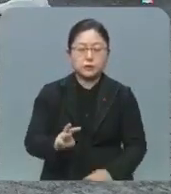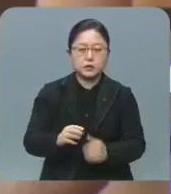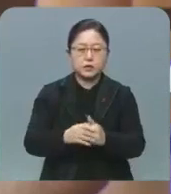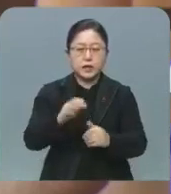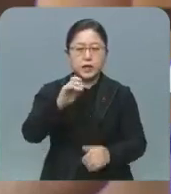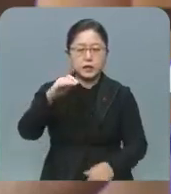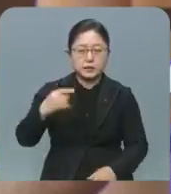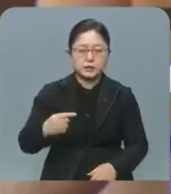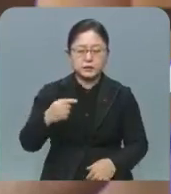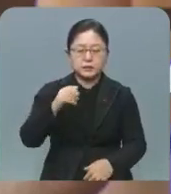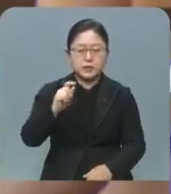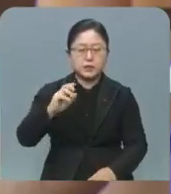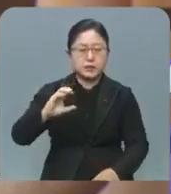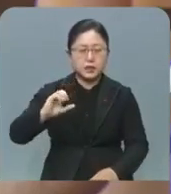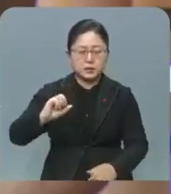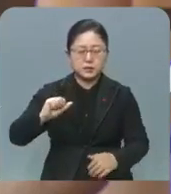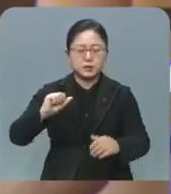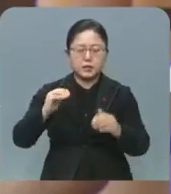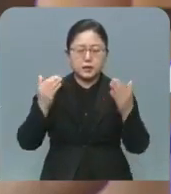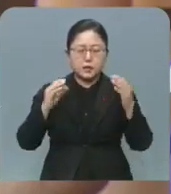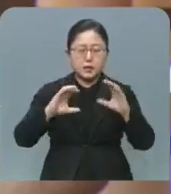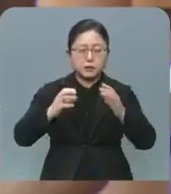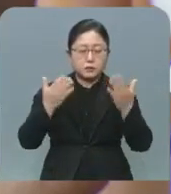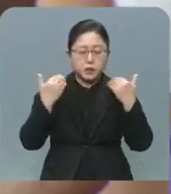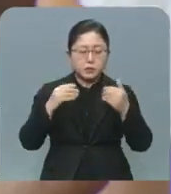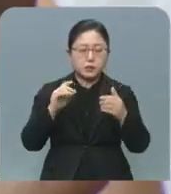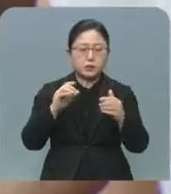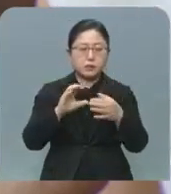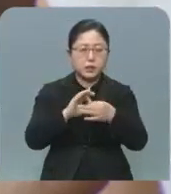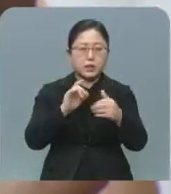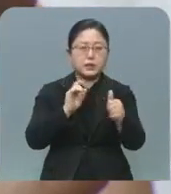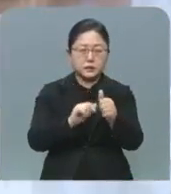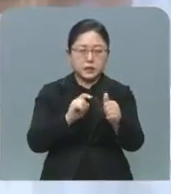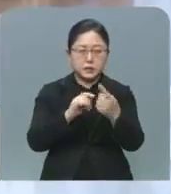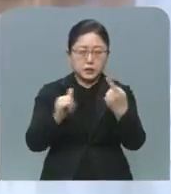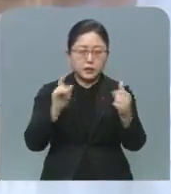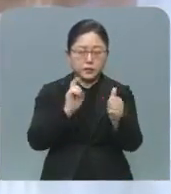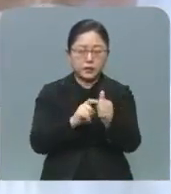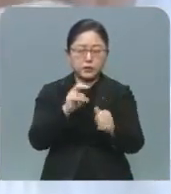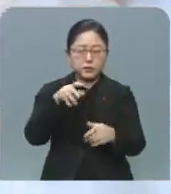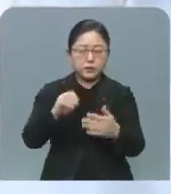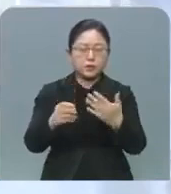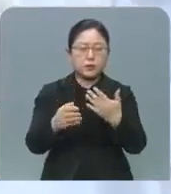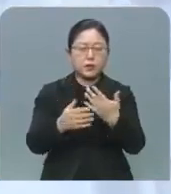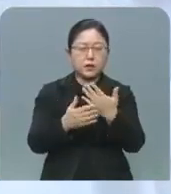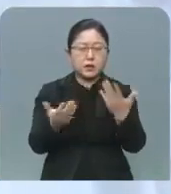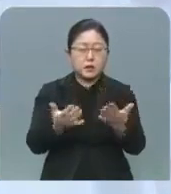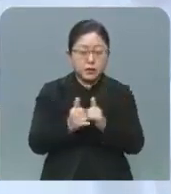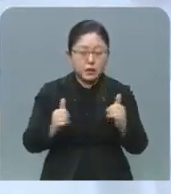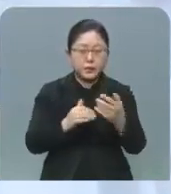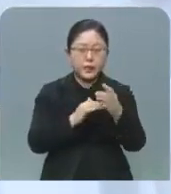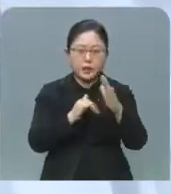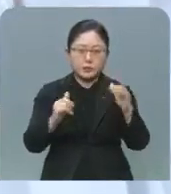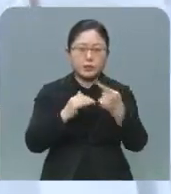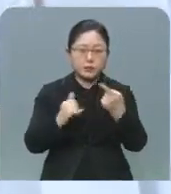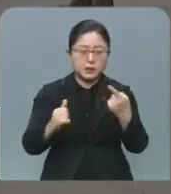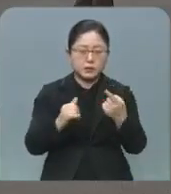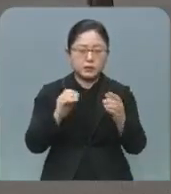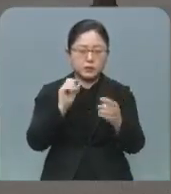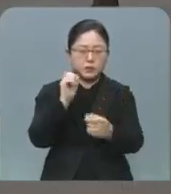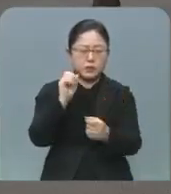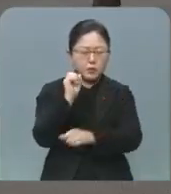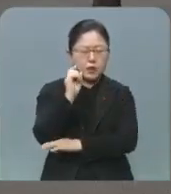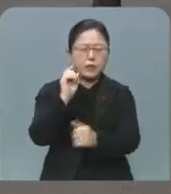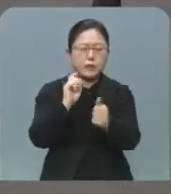또 ACTCS 국제학교 관련자 1명이 추가 확진됐고, 효정요양병원 종사자의 가족 1명, 기존 확진자에